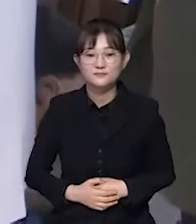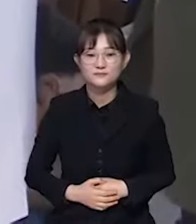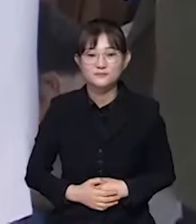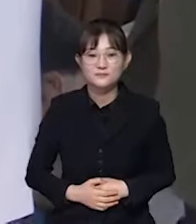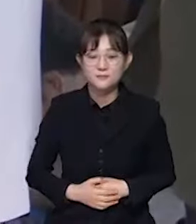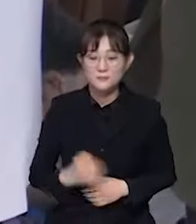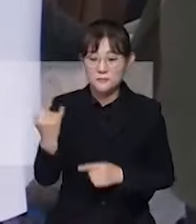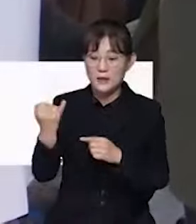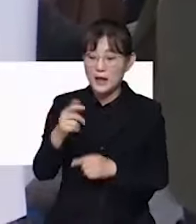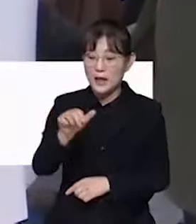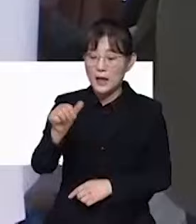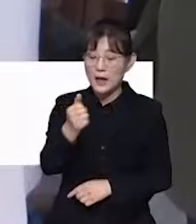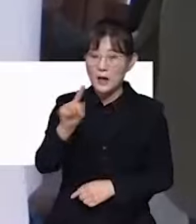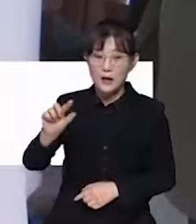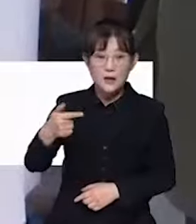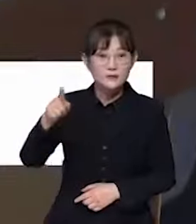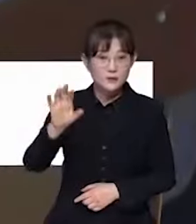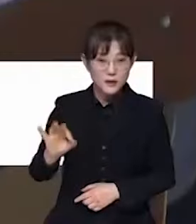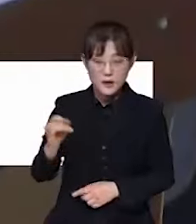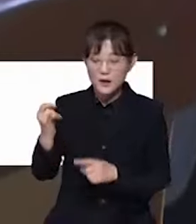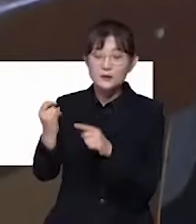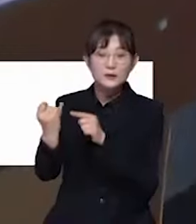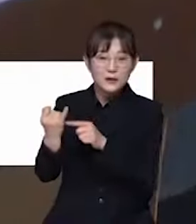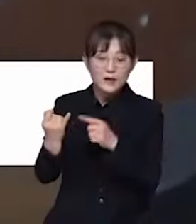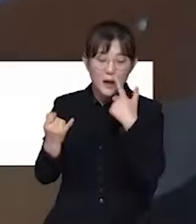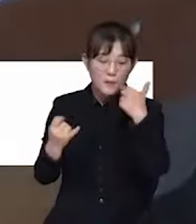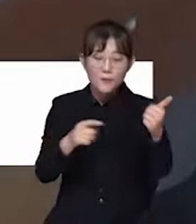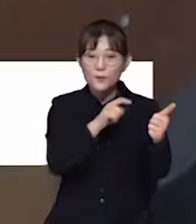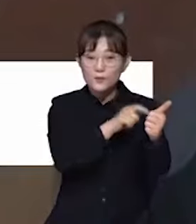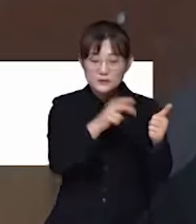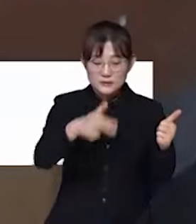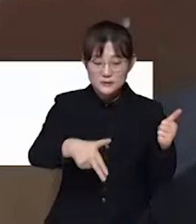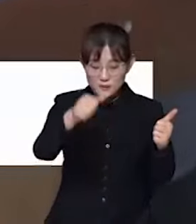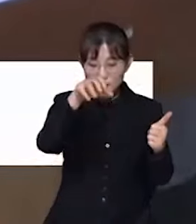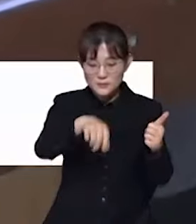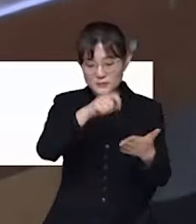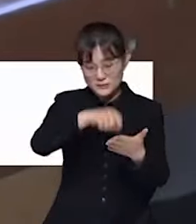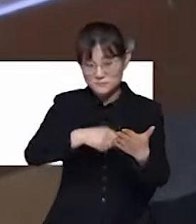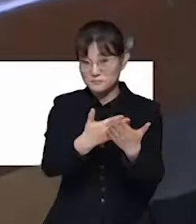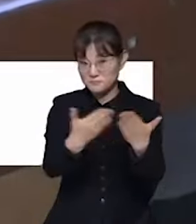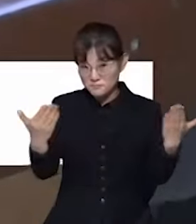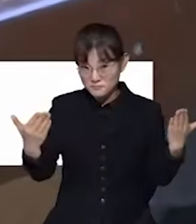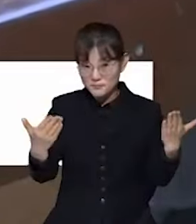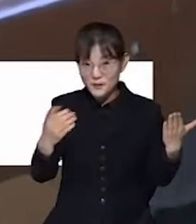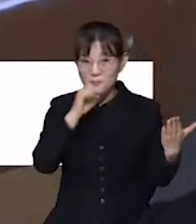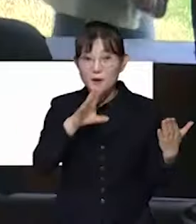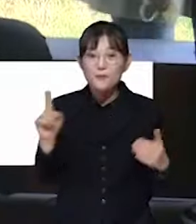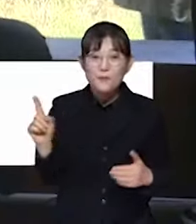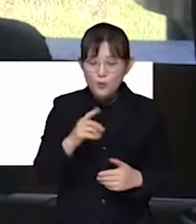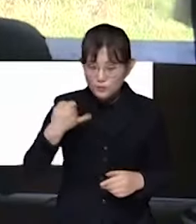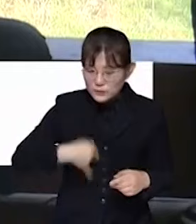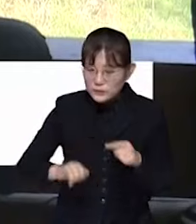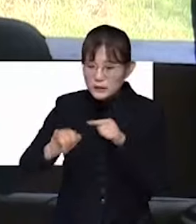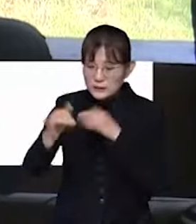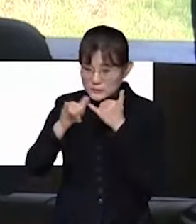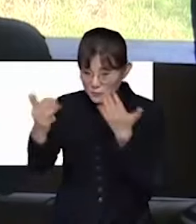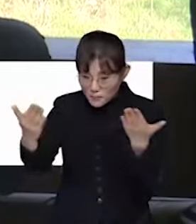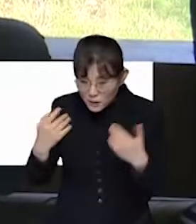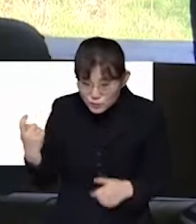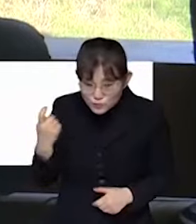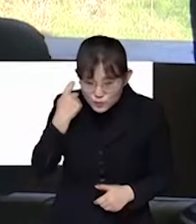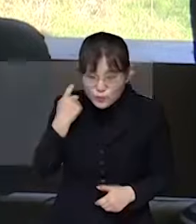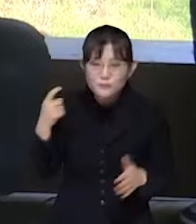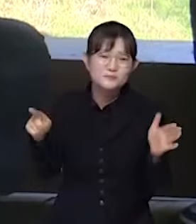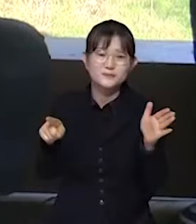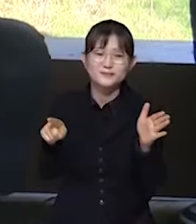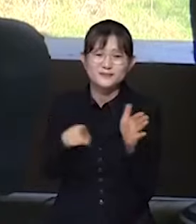소설가 한강의 아버지인 한승원 작가는 장흥군 해산토굴 앞에서 가진 기자회견에서 딸의 노벨상 수상 소식을 처음에는